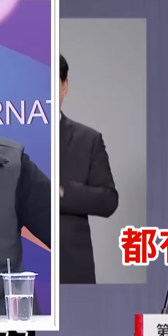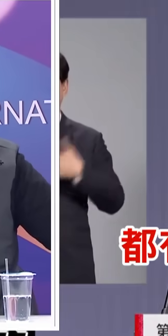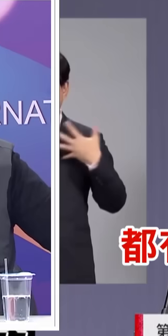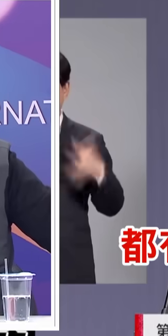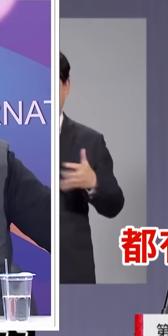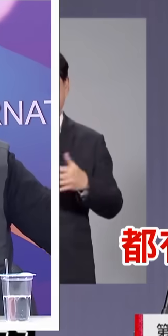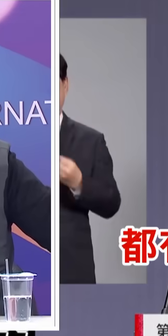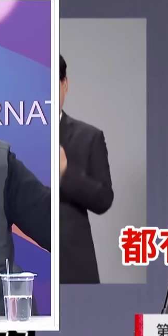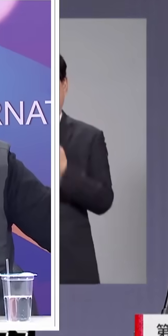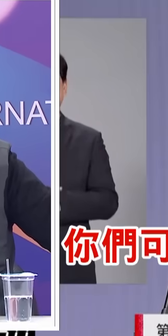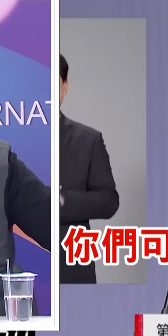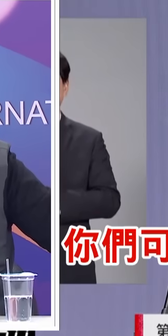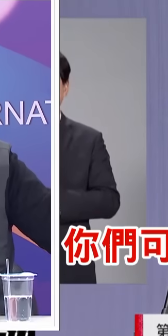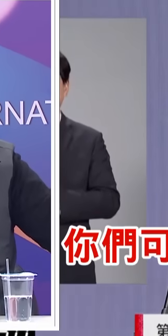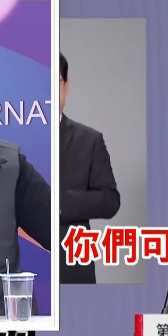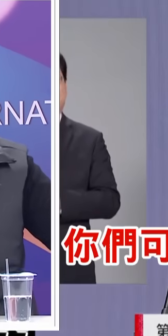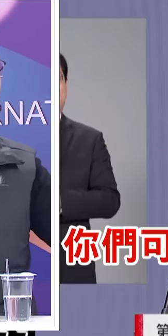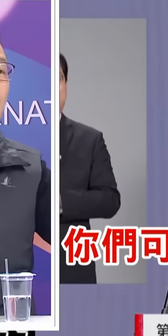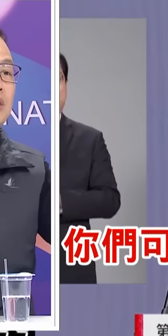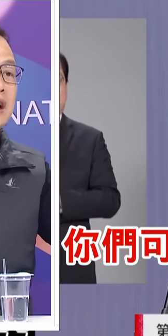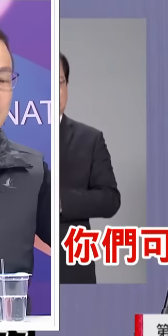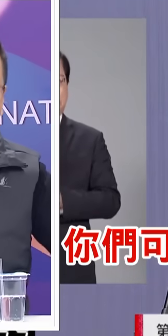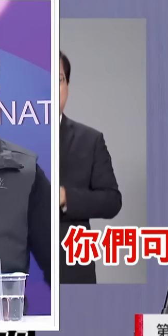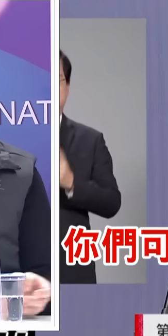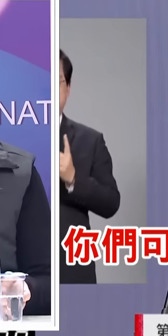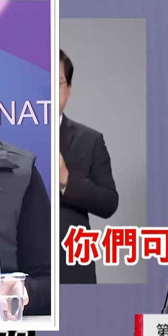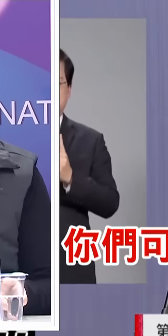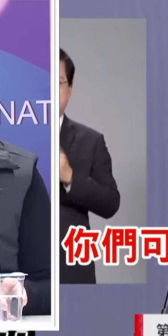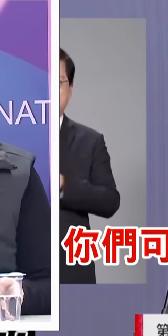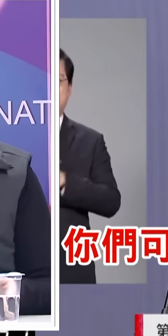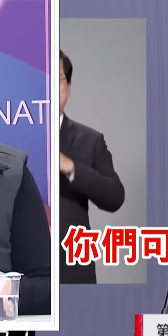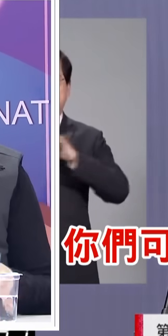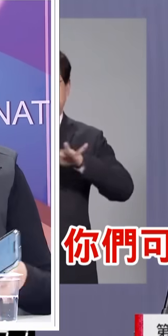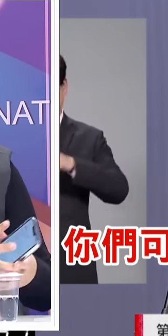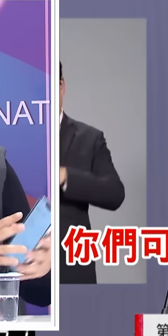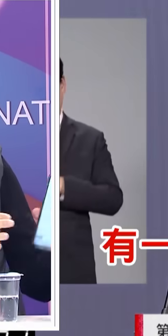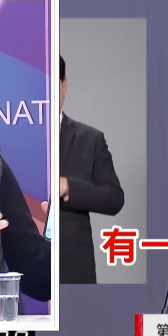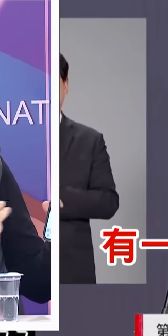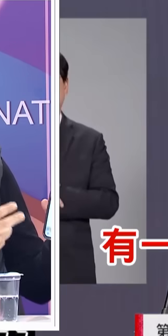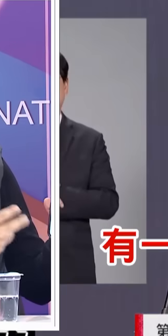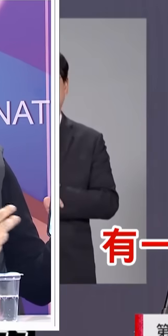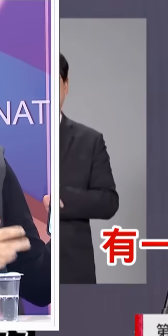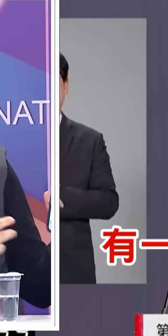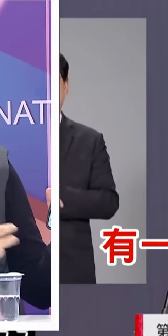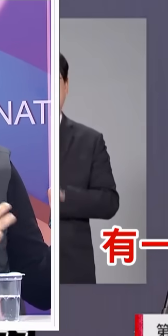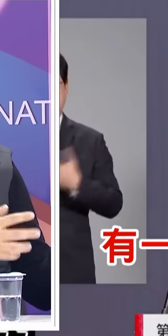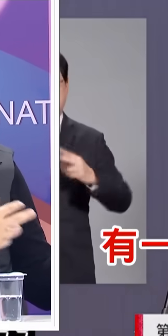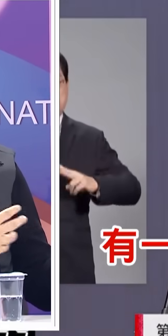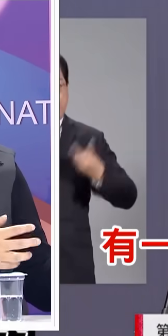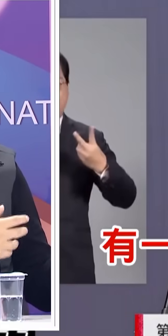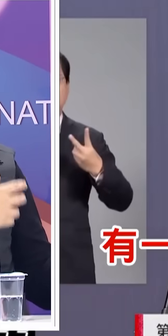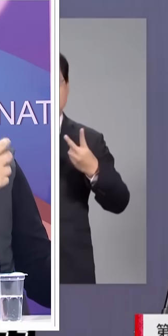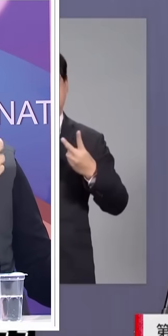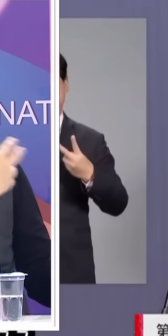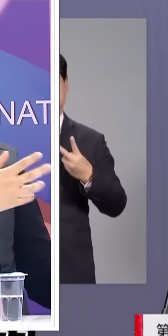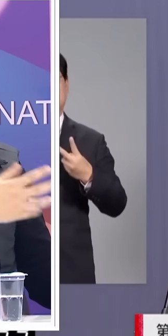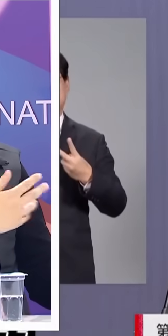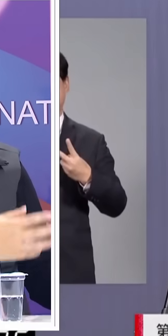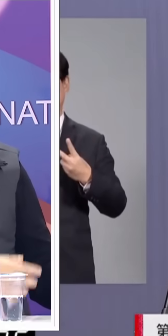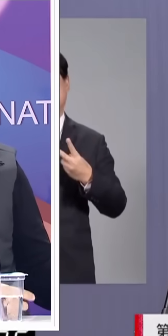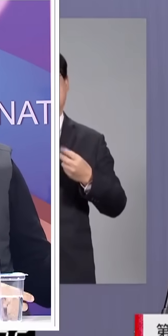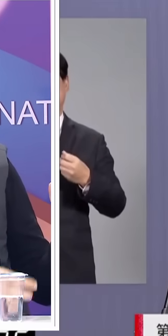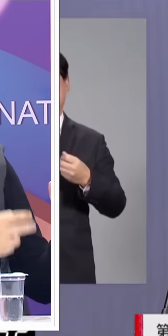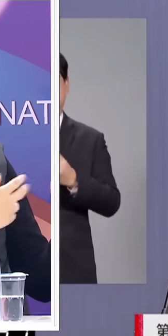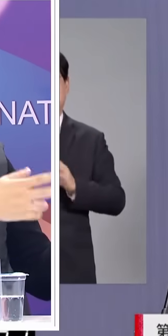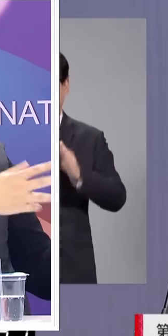媒体已经被他掐，然后呢，接下来就是网络这一块。就我刚刚讲的嘛，那个什么 Short 啊 ，TikTok 啊，那个